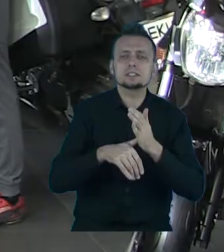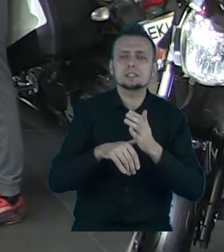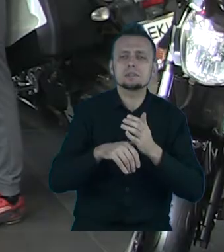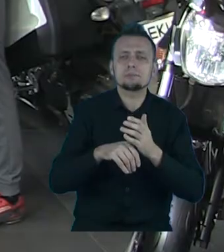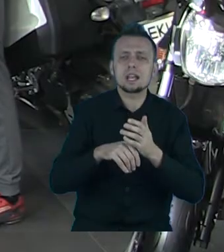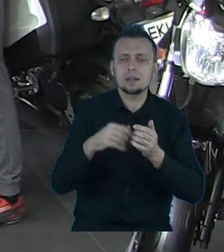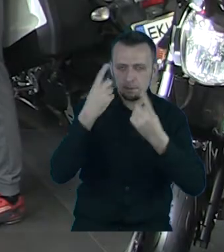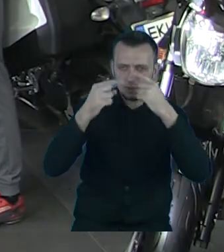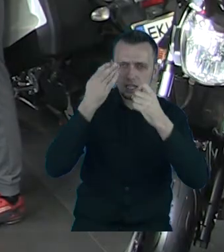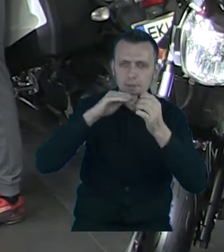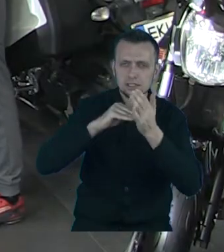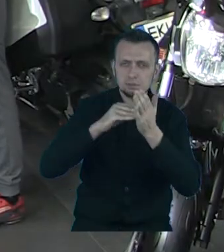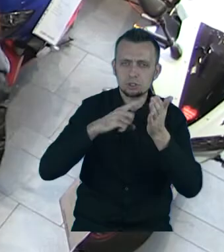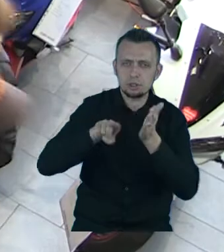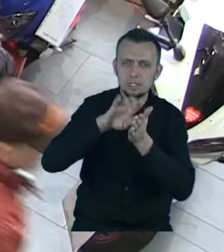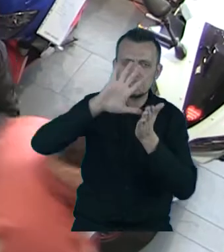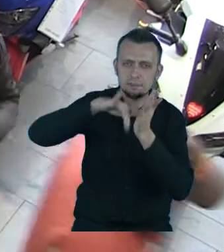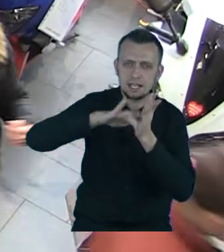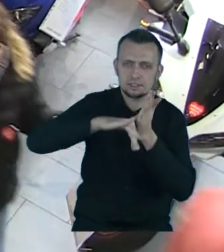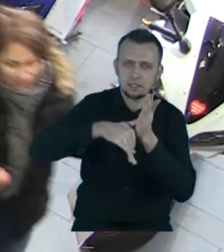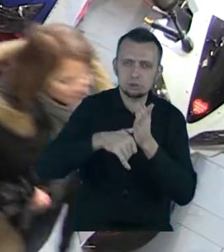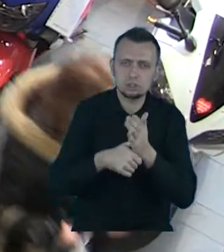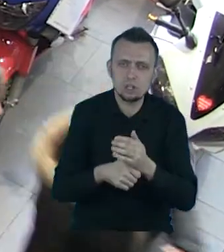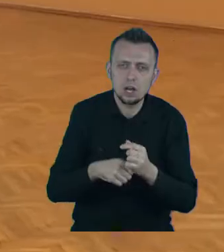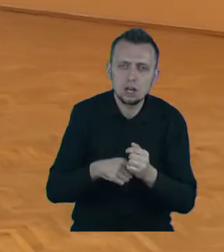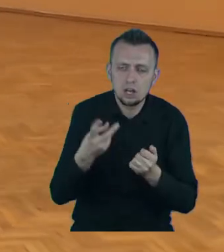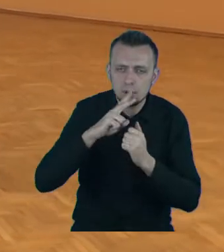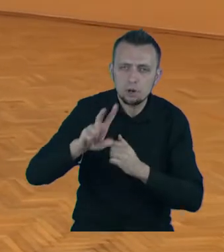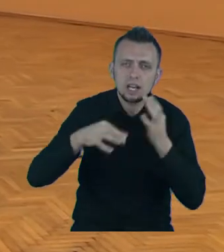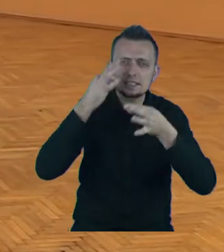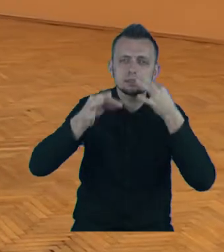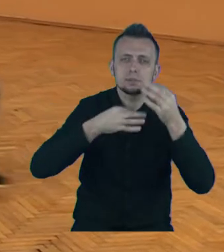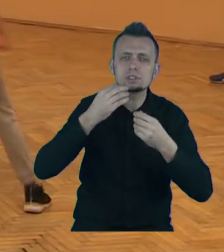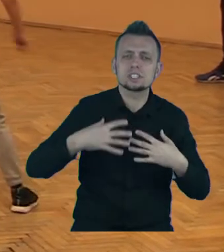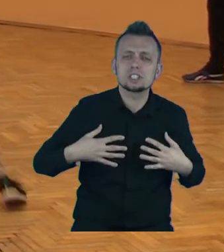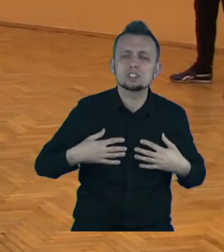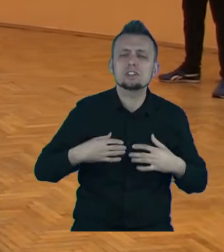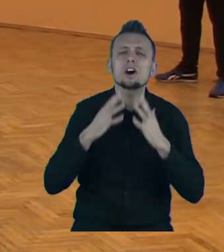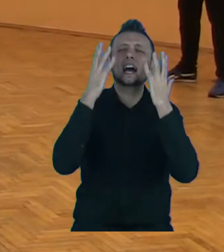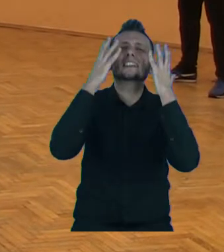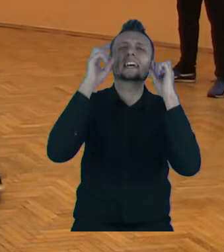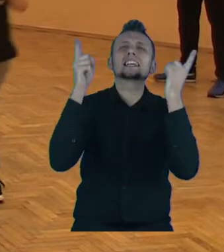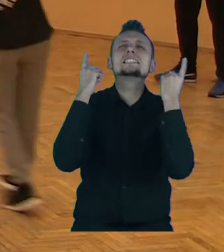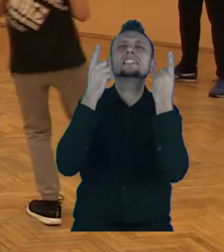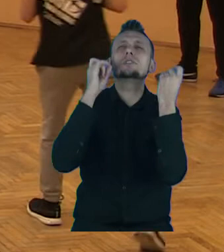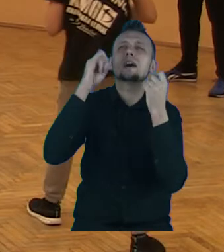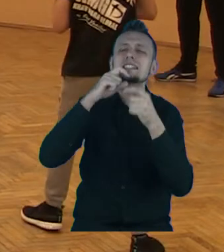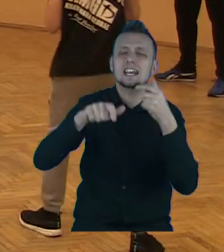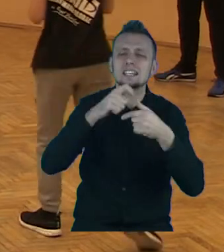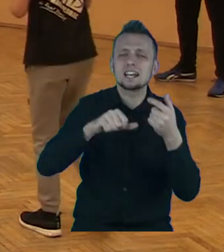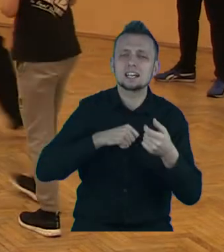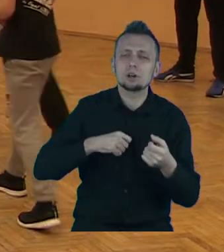żywo, energia i atmosfera, która dzięki temu się wytwarza, jest zupełnie, zupełnie niepowtarzalna, jedyna